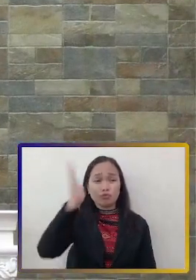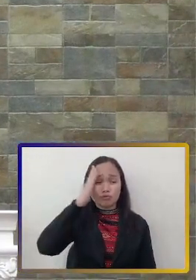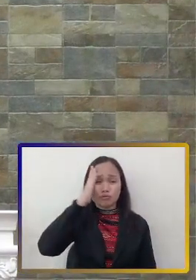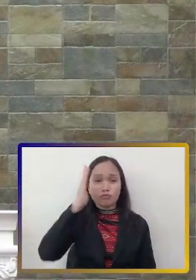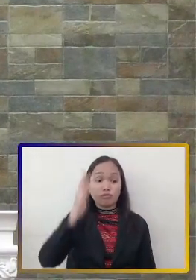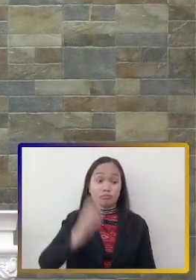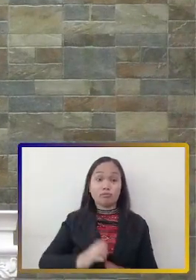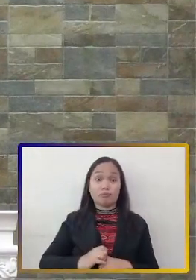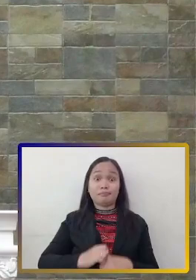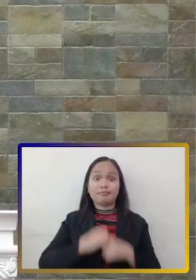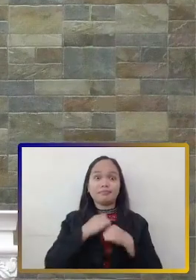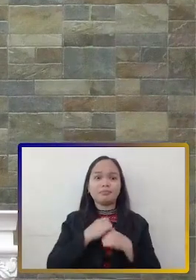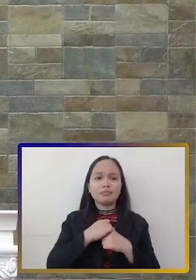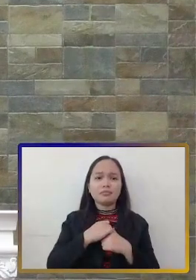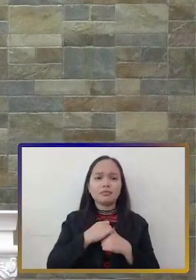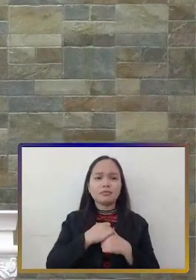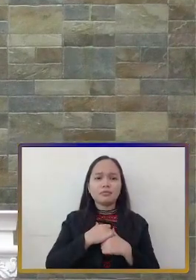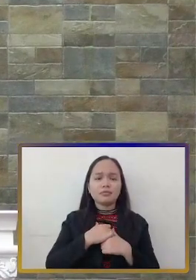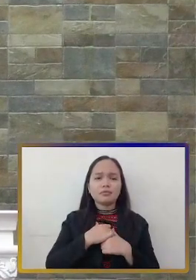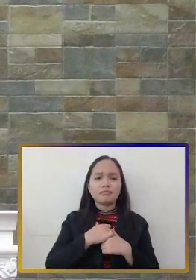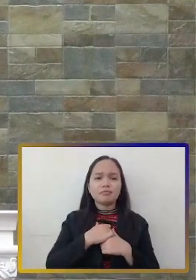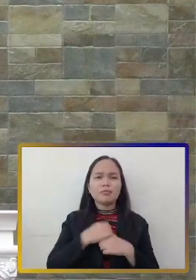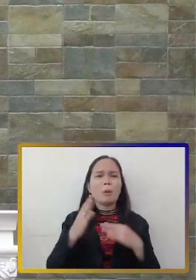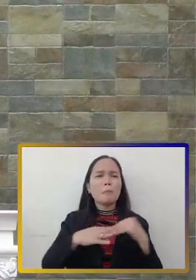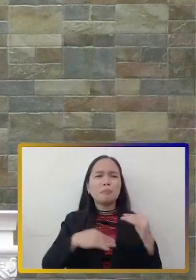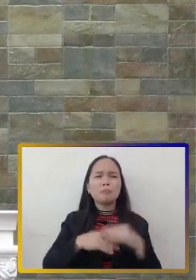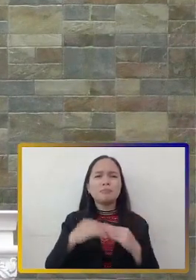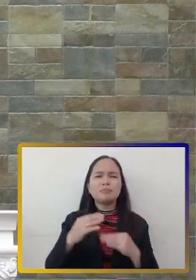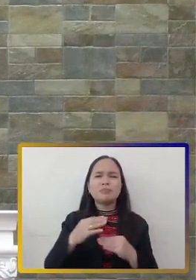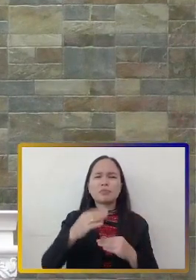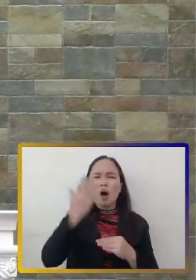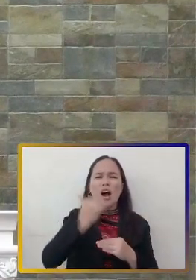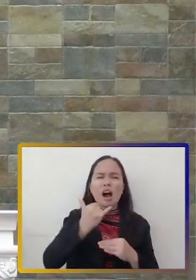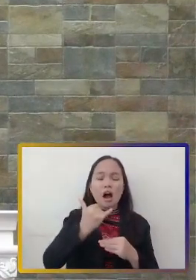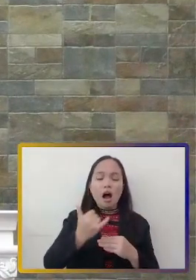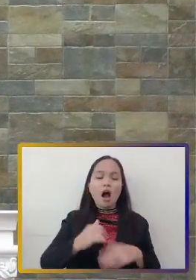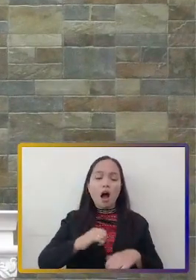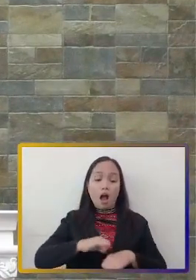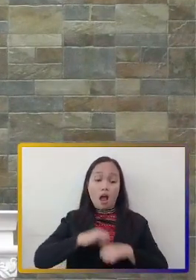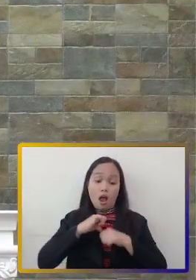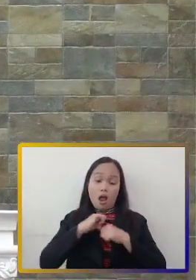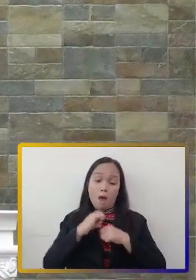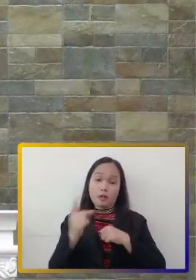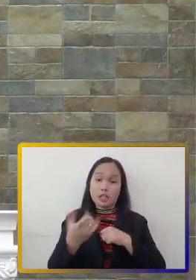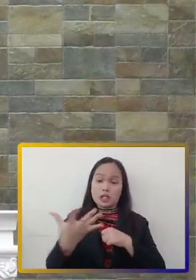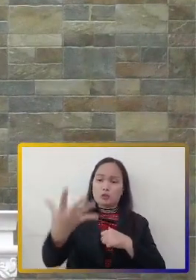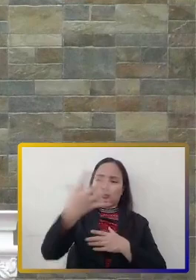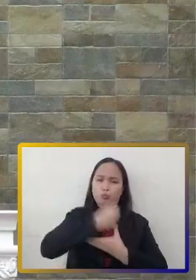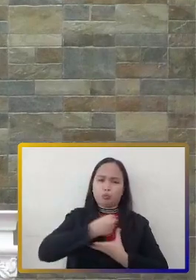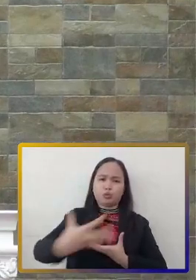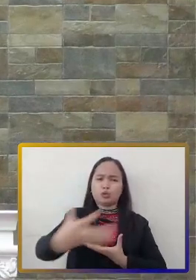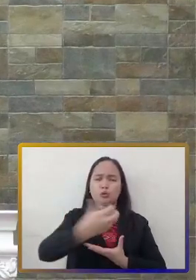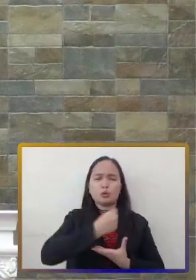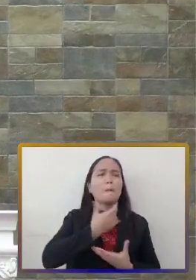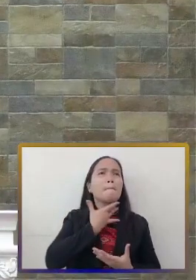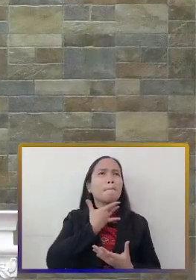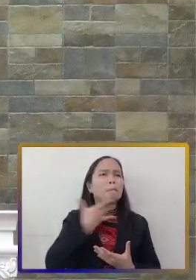kapatid, ay nabuo sa pag-acquire natin ng lust. You see, it might be